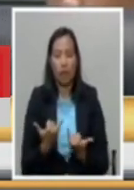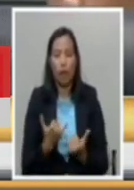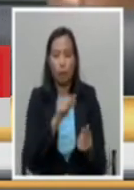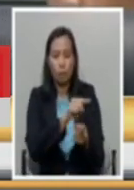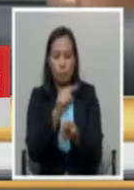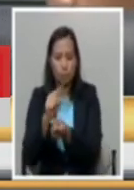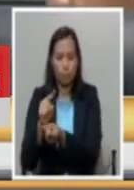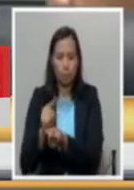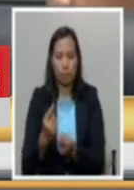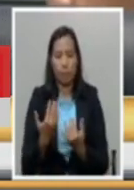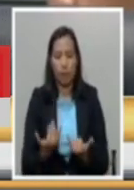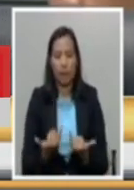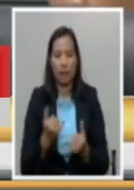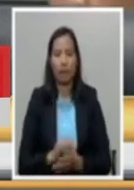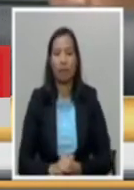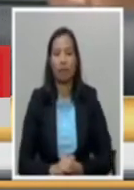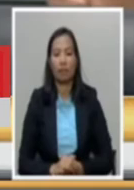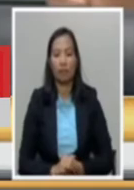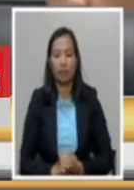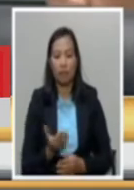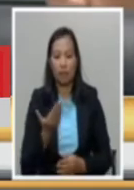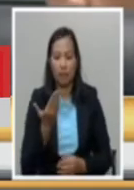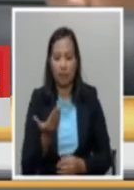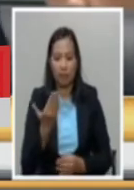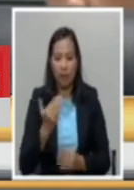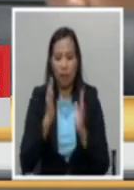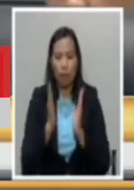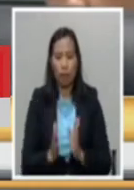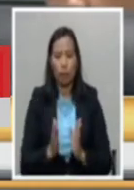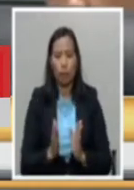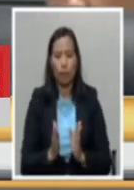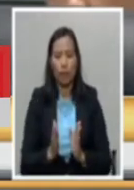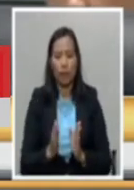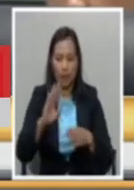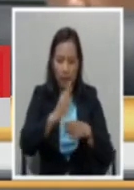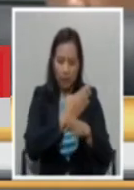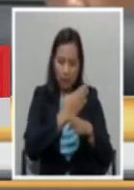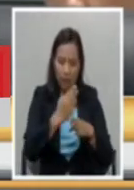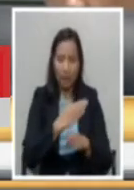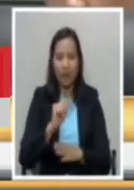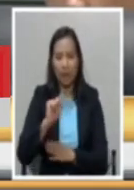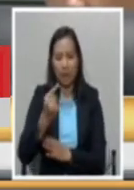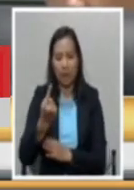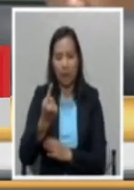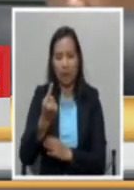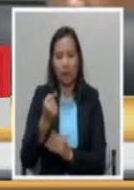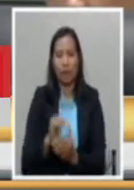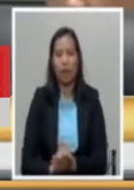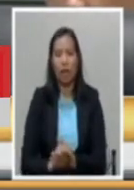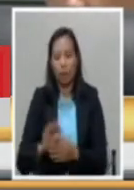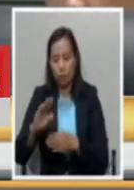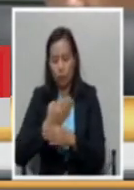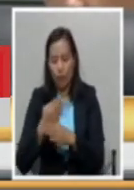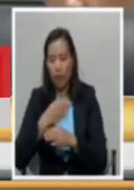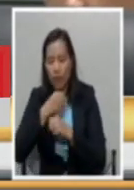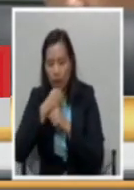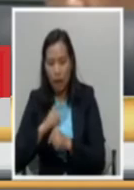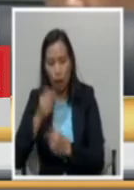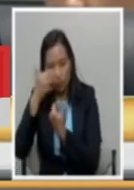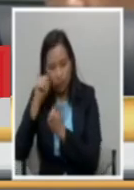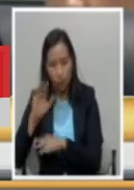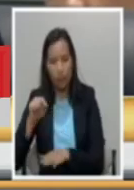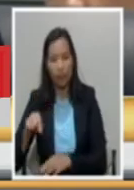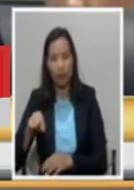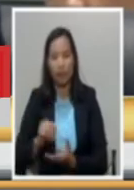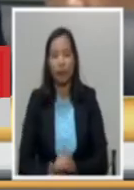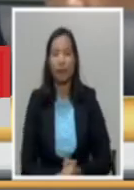า disruptive economy เกิดธุรกิจใหม่แล้วทำลายธุรกิจเก่าท่านประธานครับ